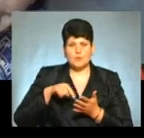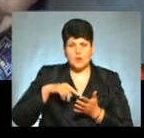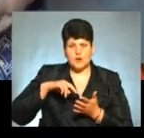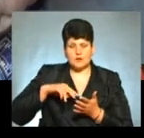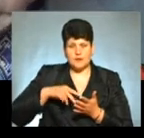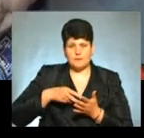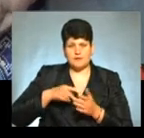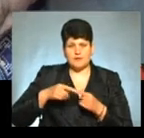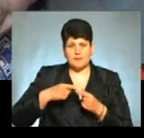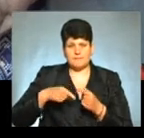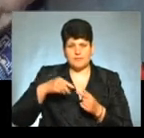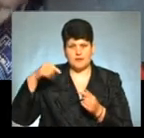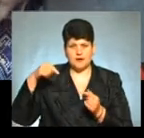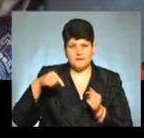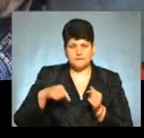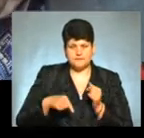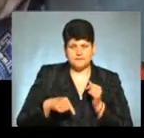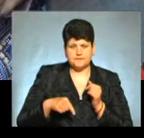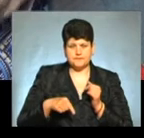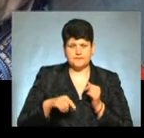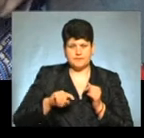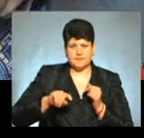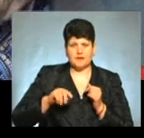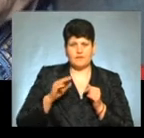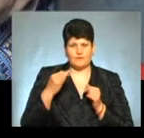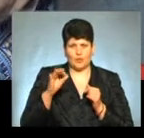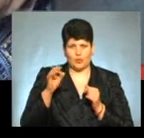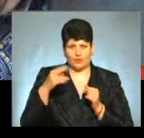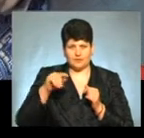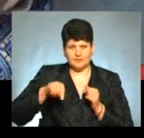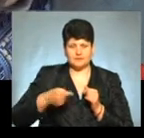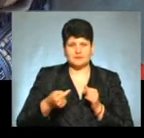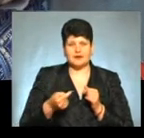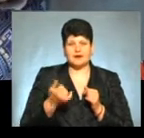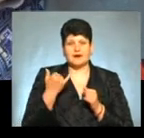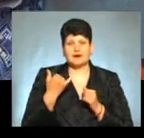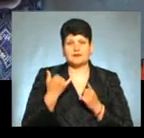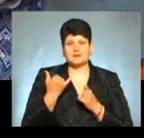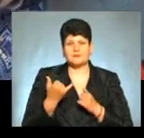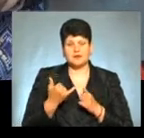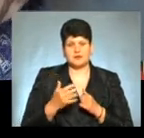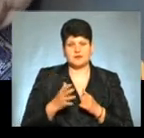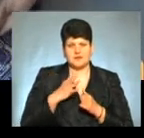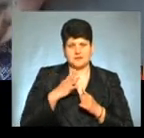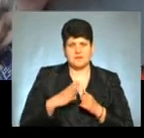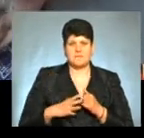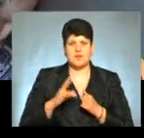намотала бінта, всунула в йод і каже, ну, терпі,